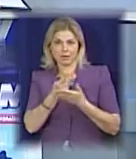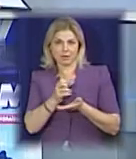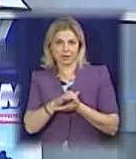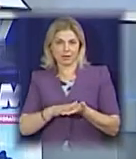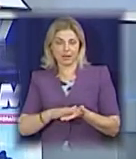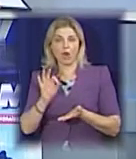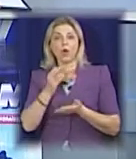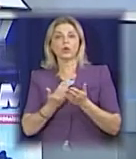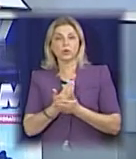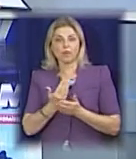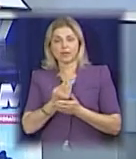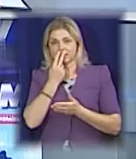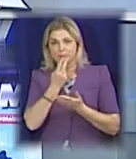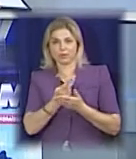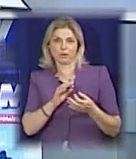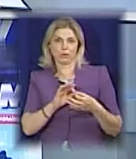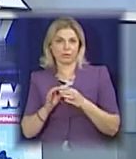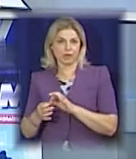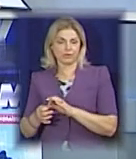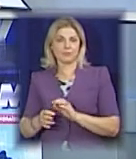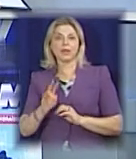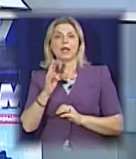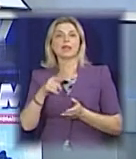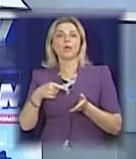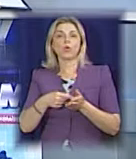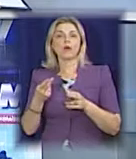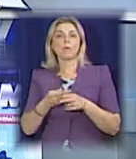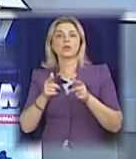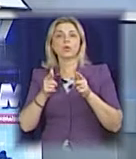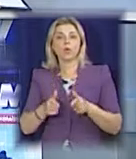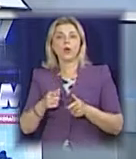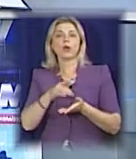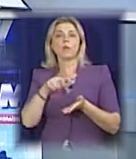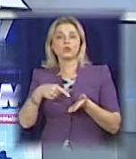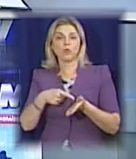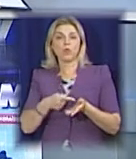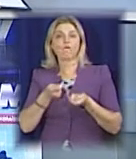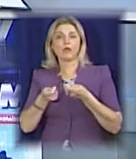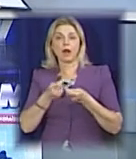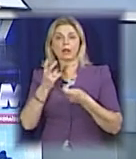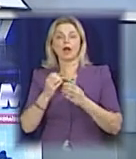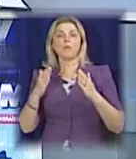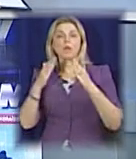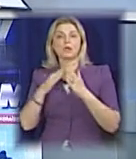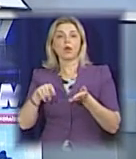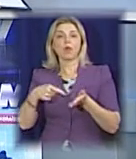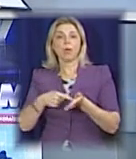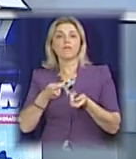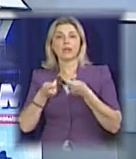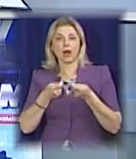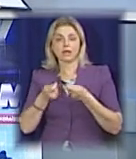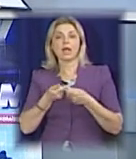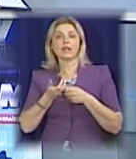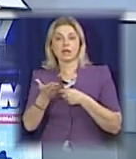Про ці та інші події більш докладно. У Миколаєві без узгодження з міською владою на фасаді будівлі міськради кілька представників